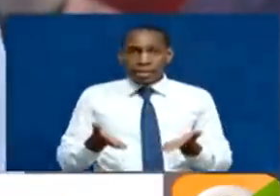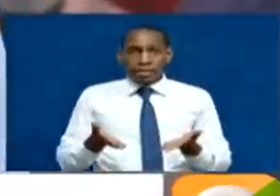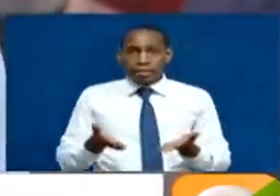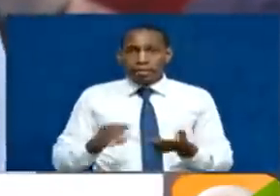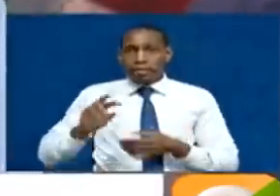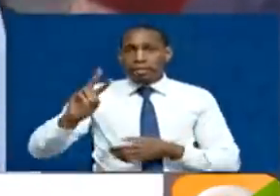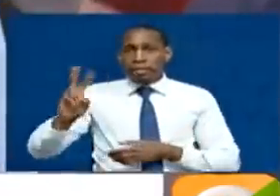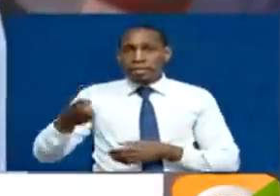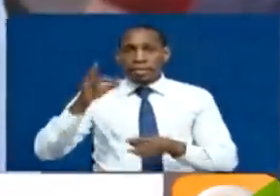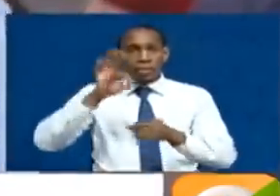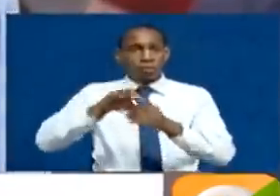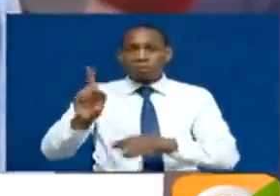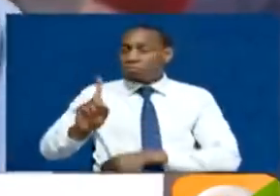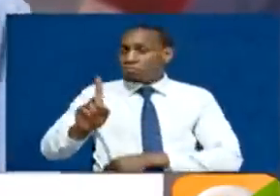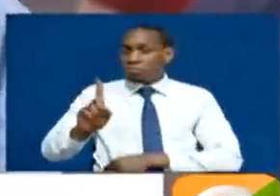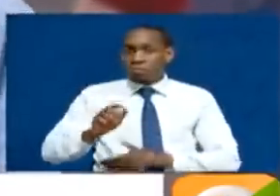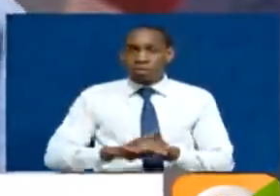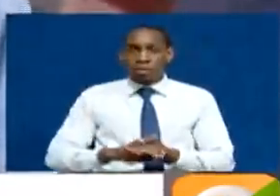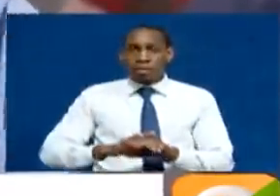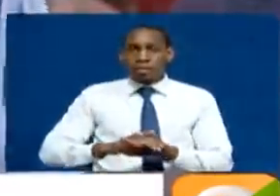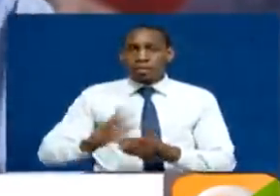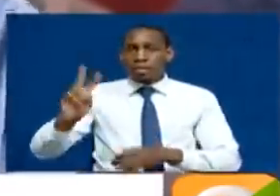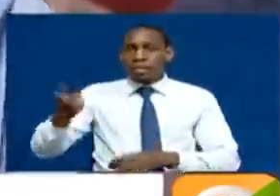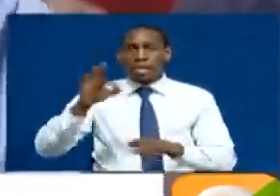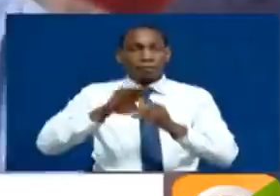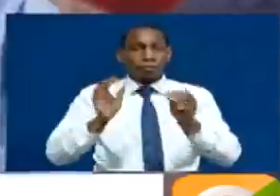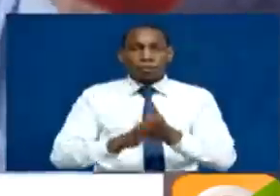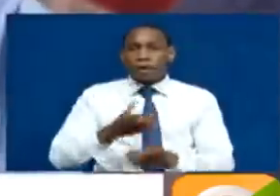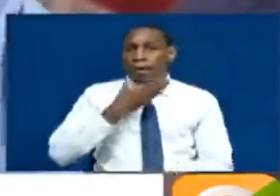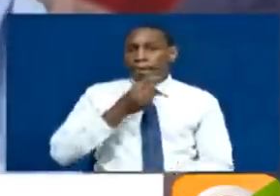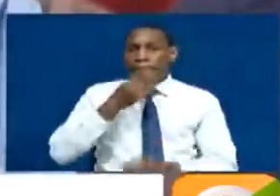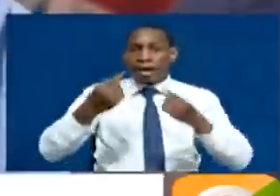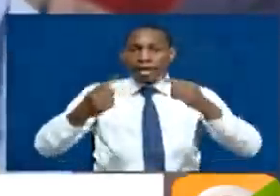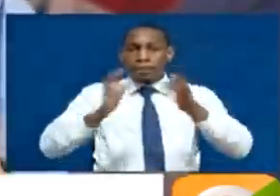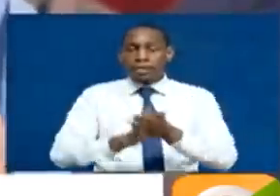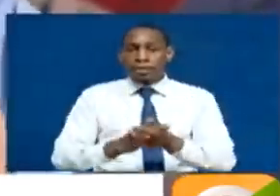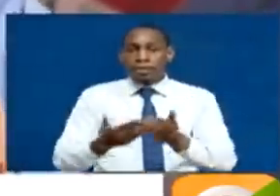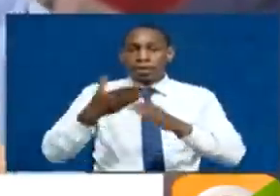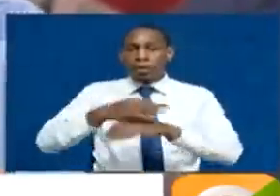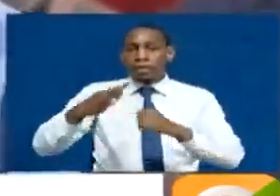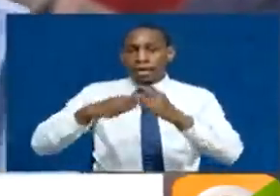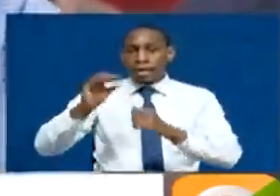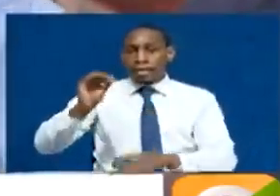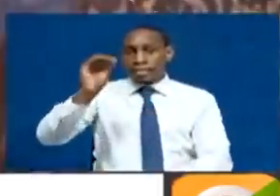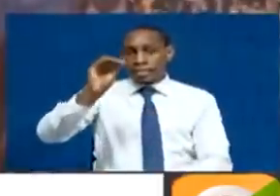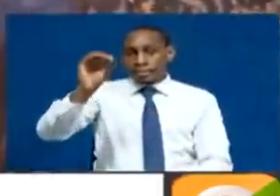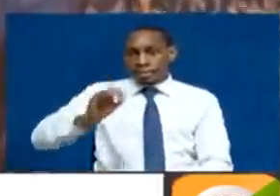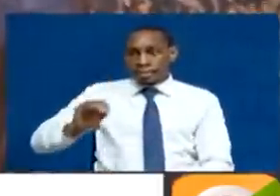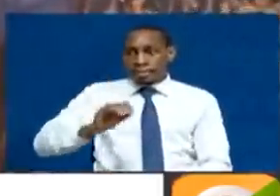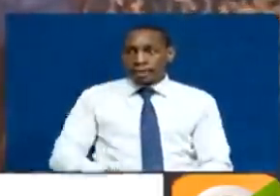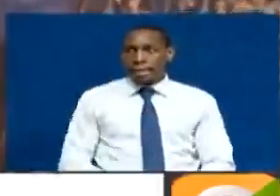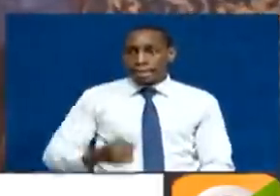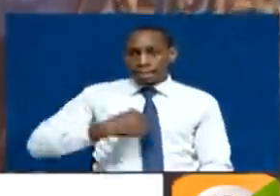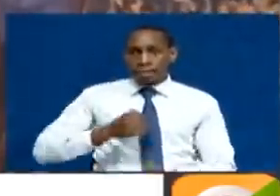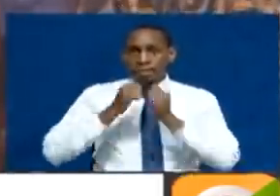second round. Hakuna maneno ya second round. Baba anashinda na over 80%.